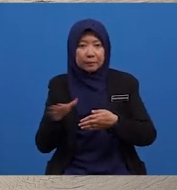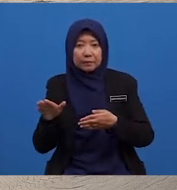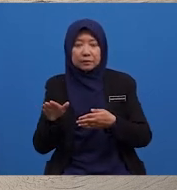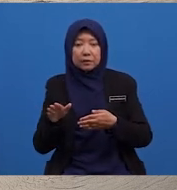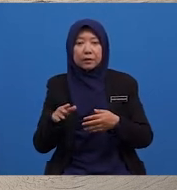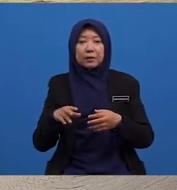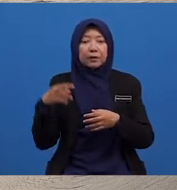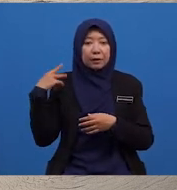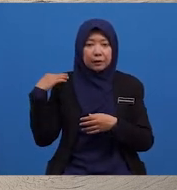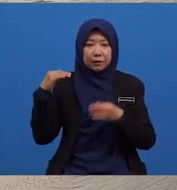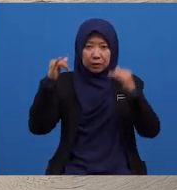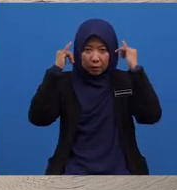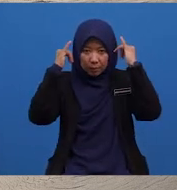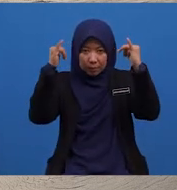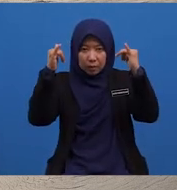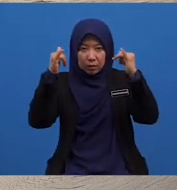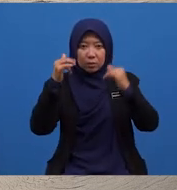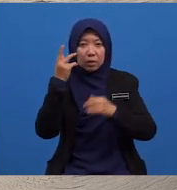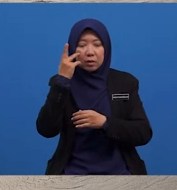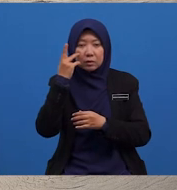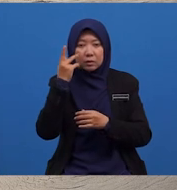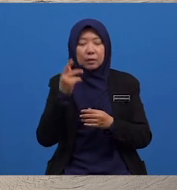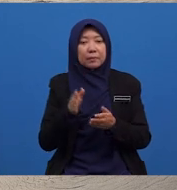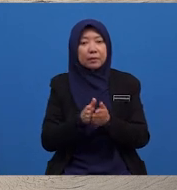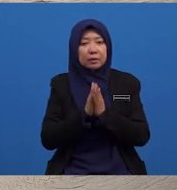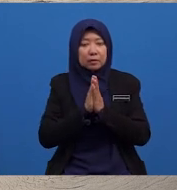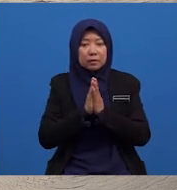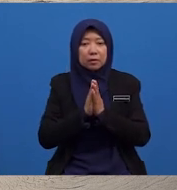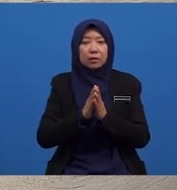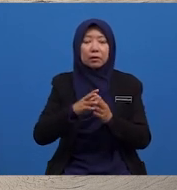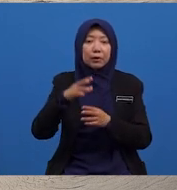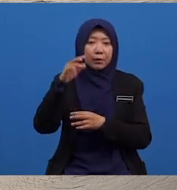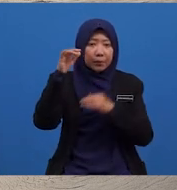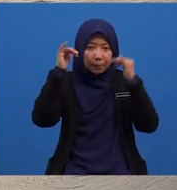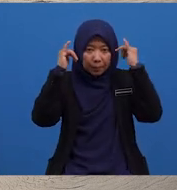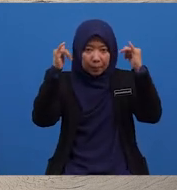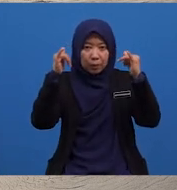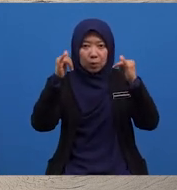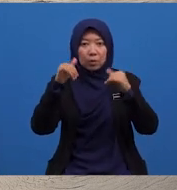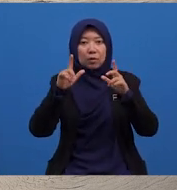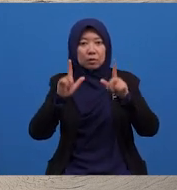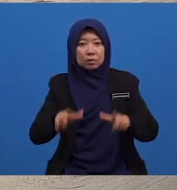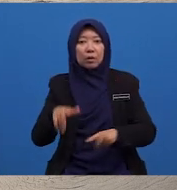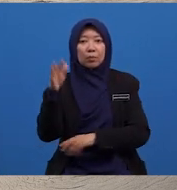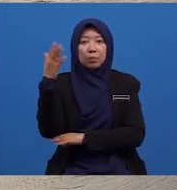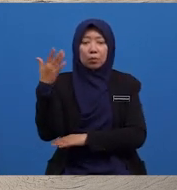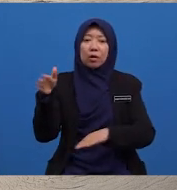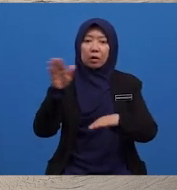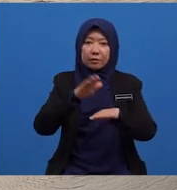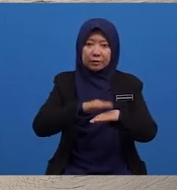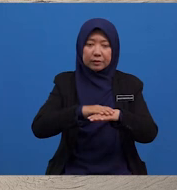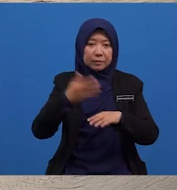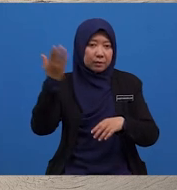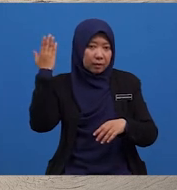kerbau, sang kancil meminta sang kerbau melepaskan batang pokok di atas belakang sang buaya seperti